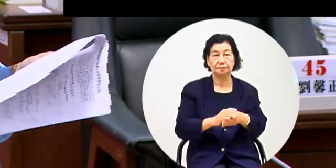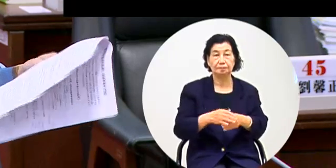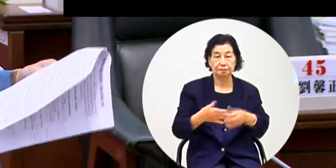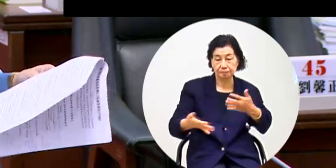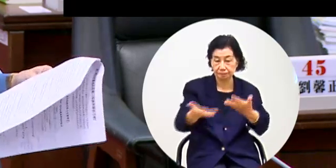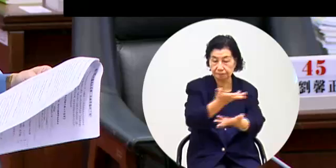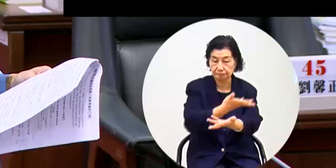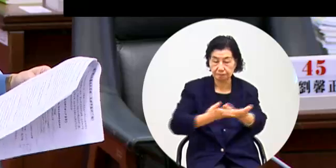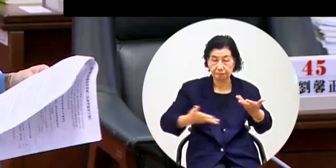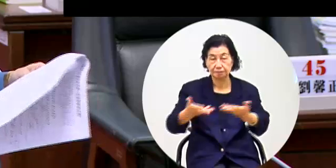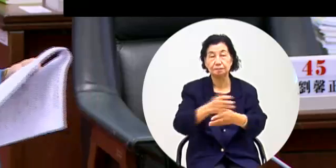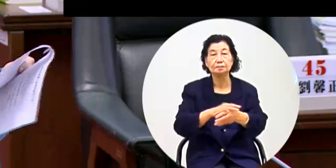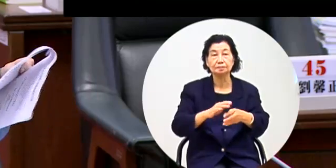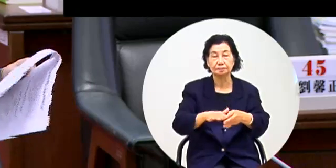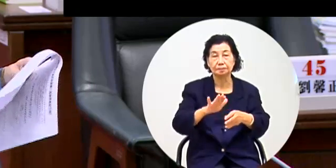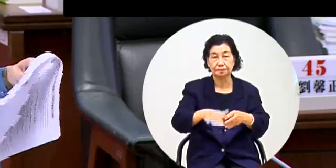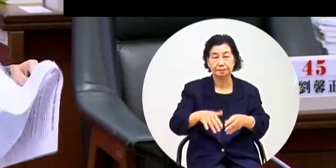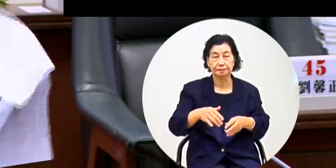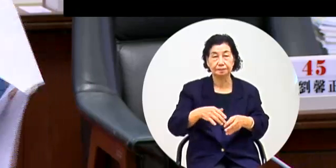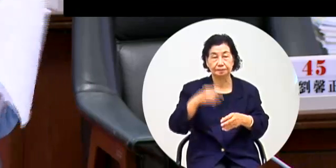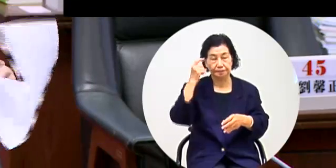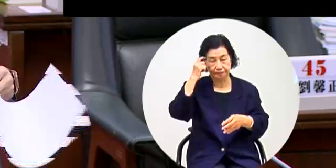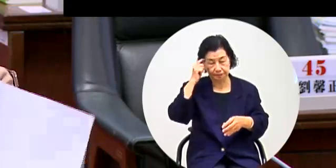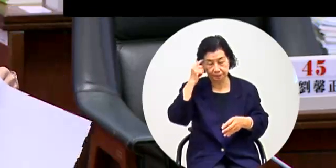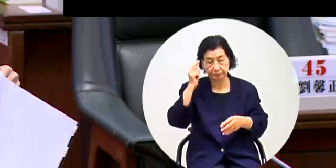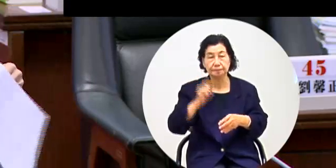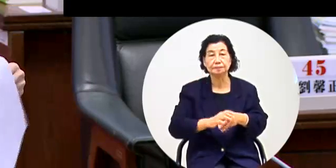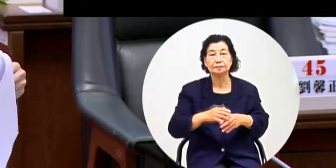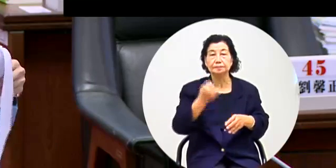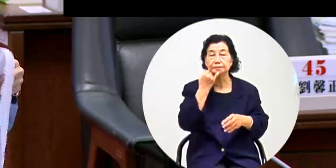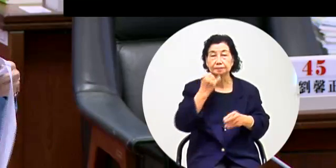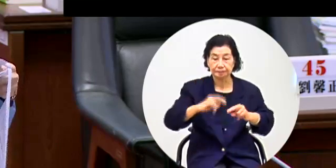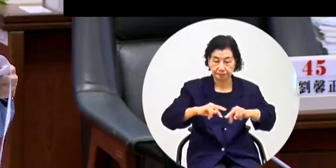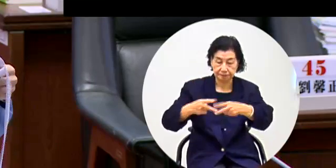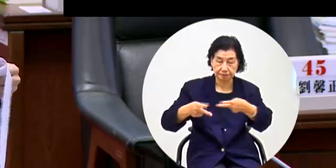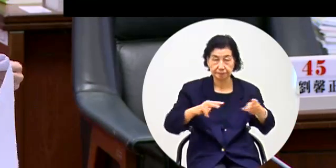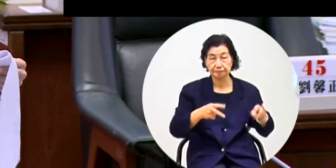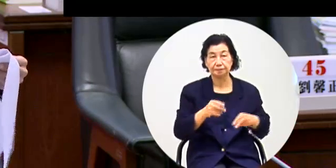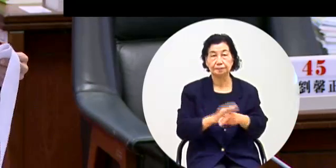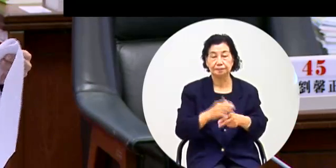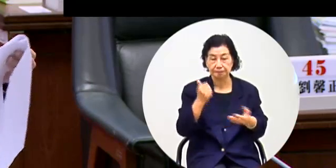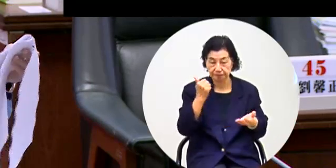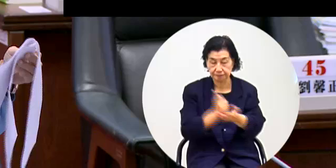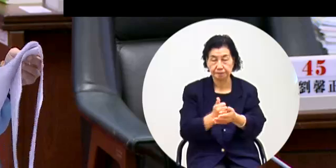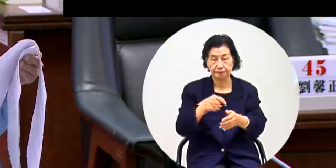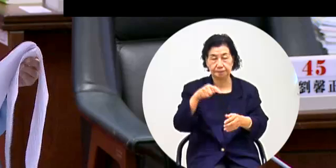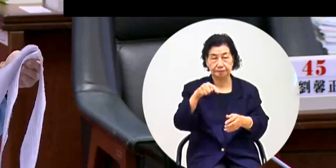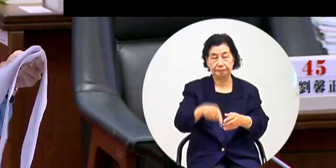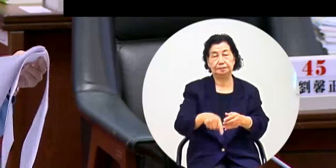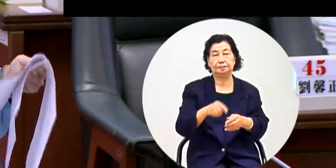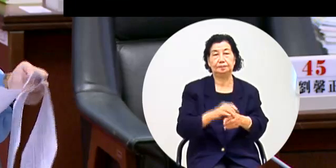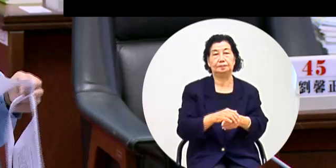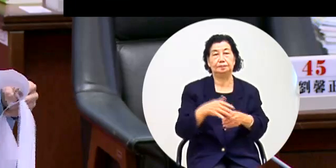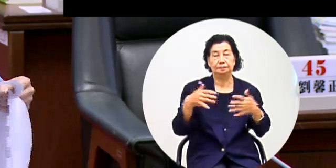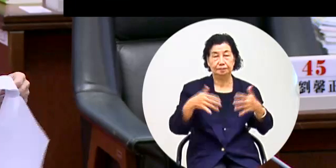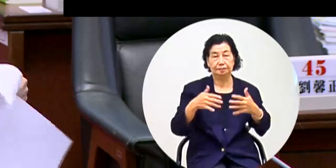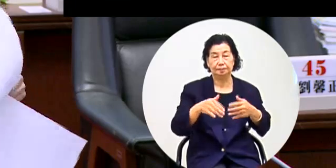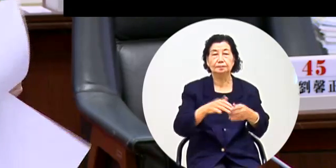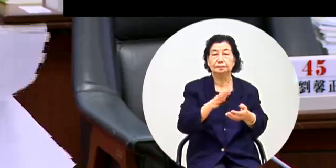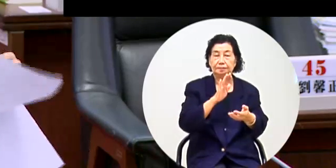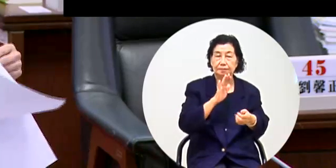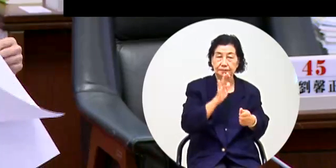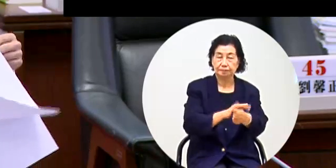如果是这样子做的话，我们才有可能达到这样的效果。所以最后我就要请这个，工作的主要的主管